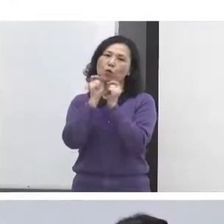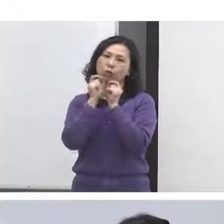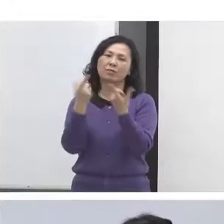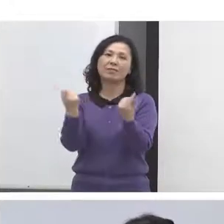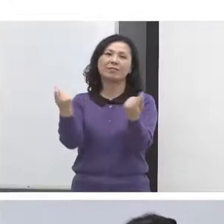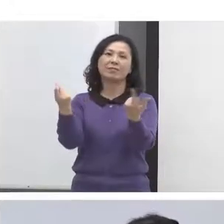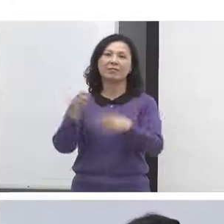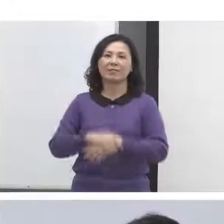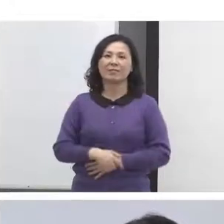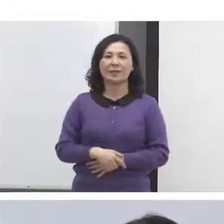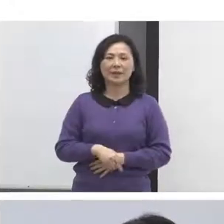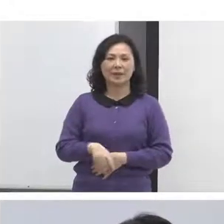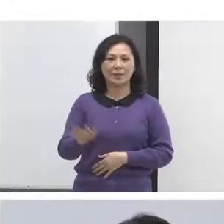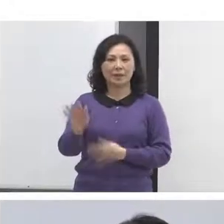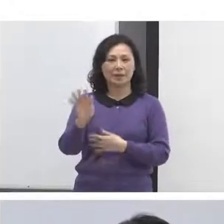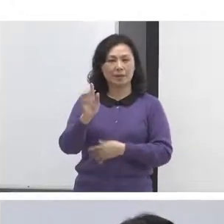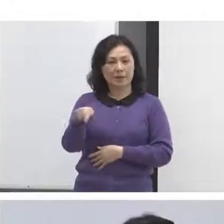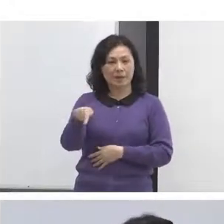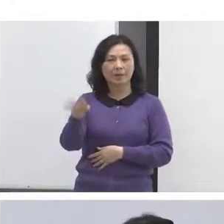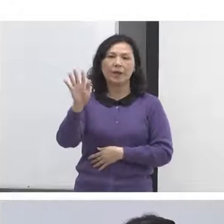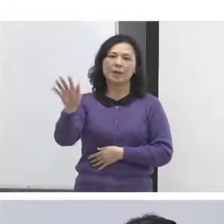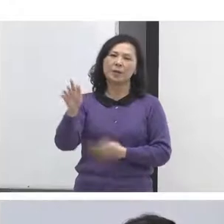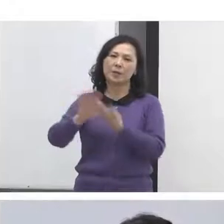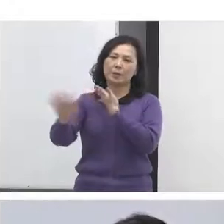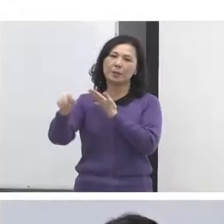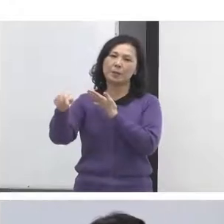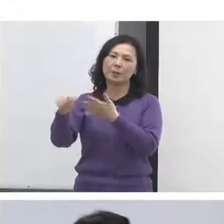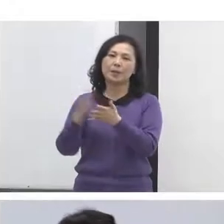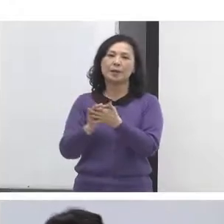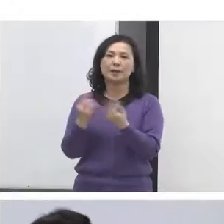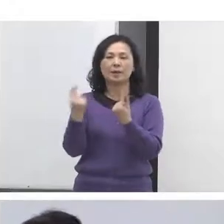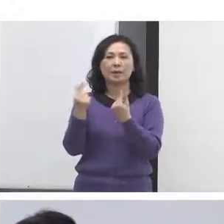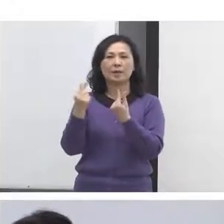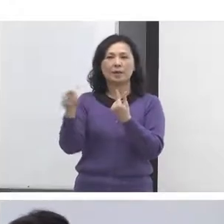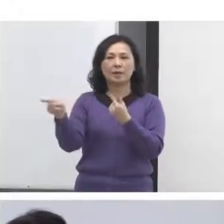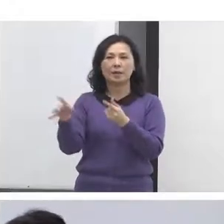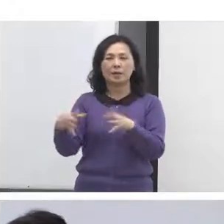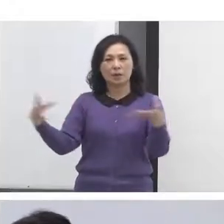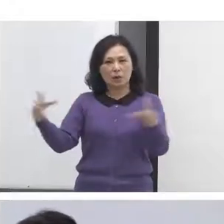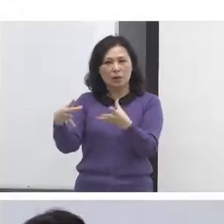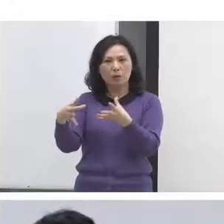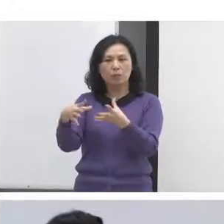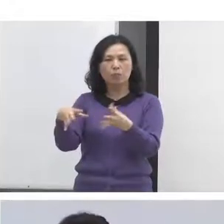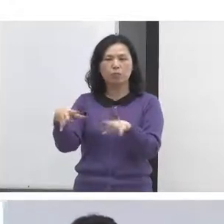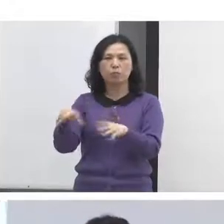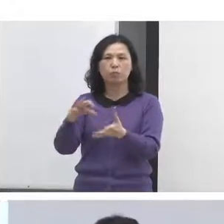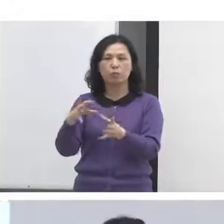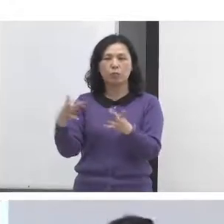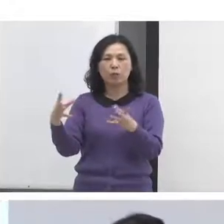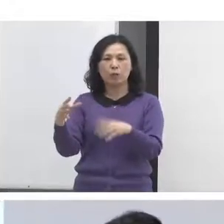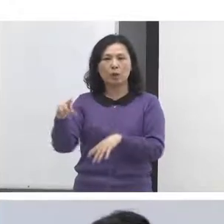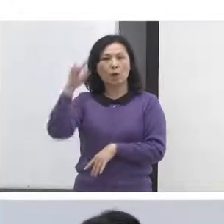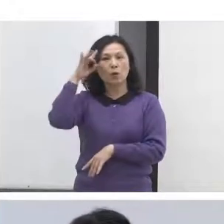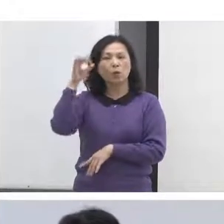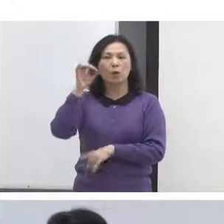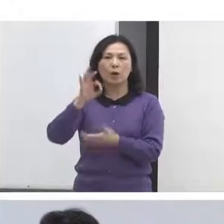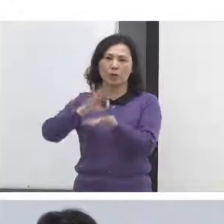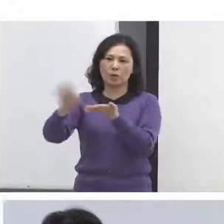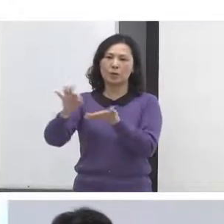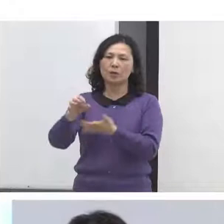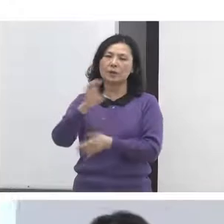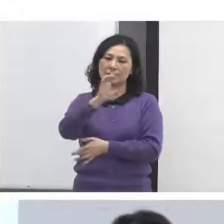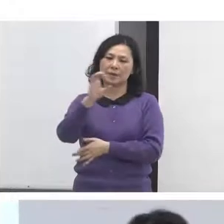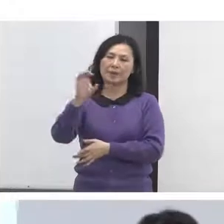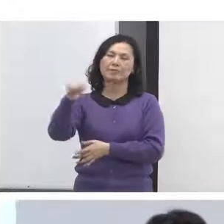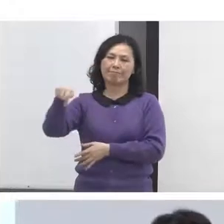是有其他的license， 像是 CC， 在台湾叫做共同叫什么创用 CC 这样的东西哈。